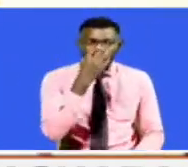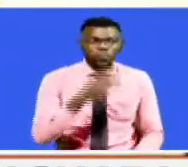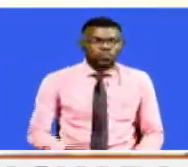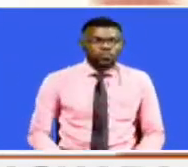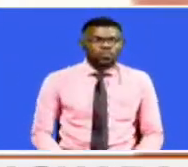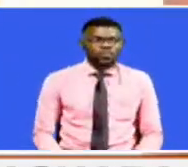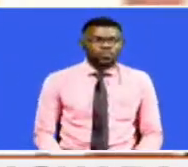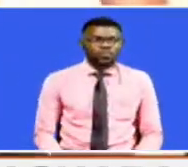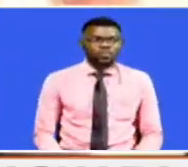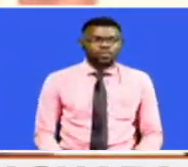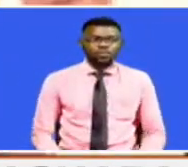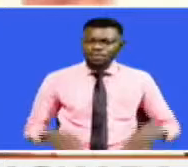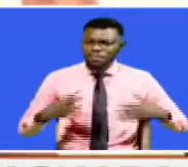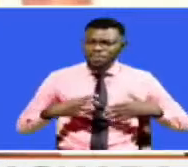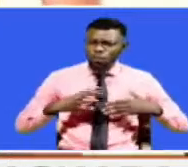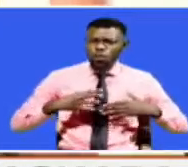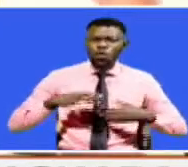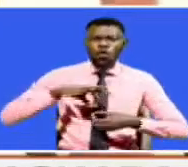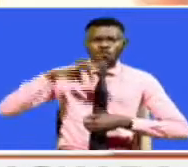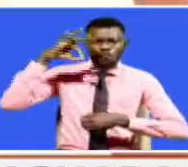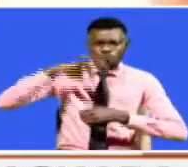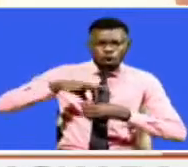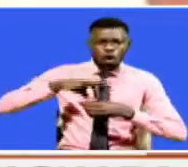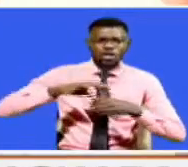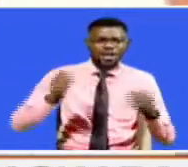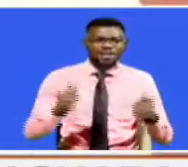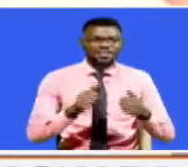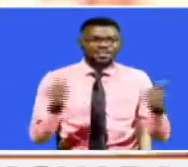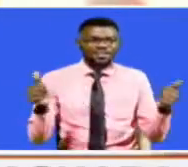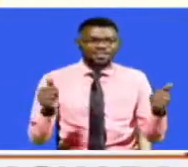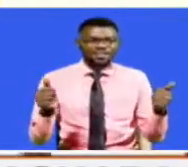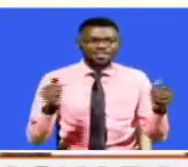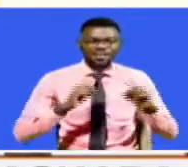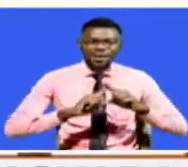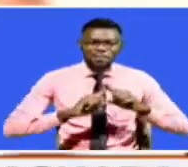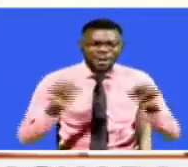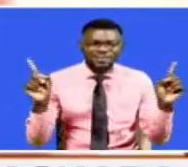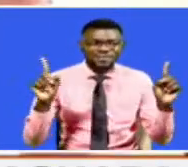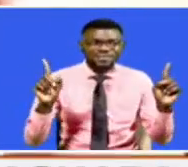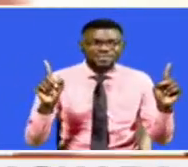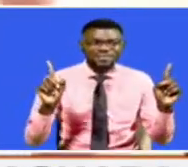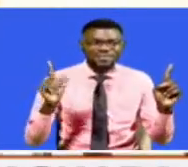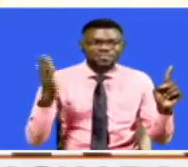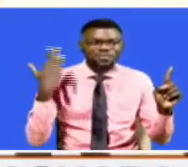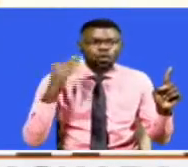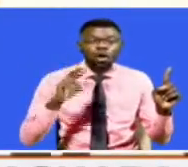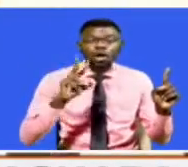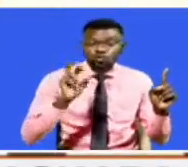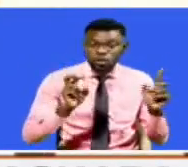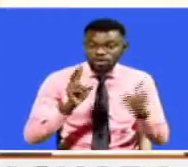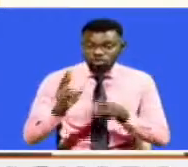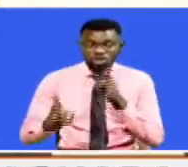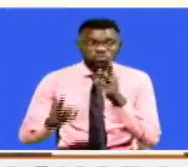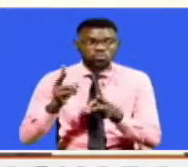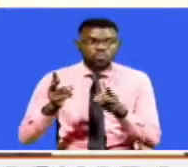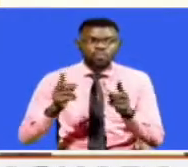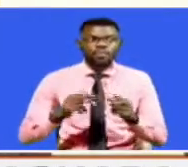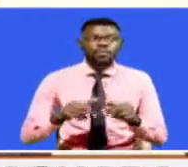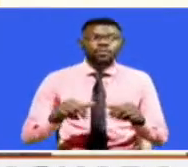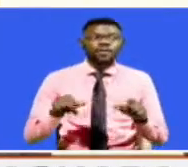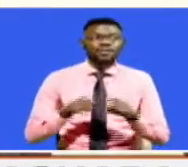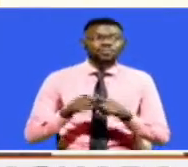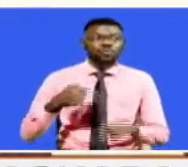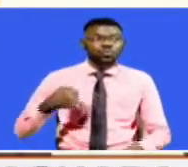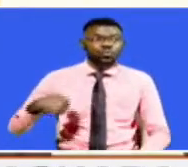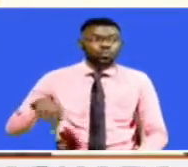have been voted by these people during electoral time of 2022. Inshallah,